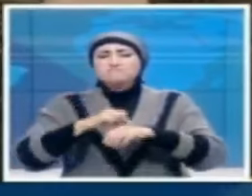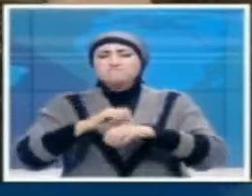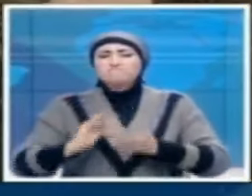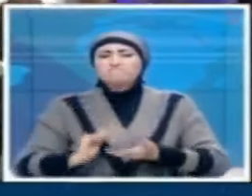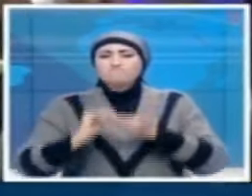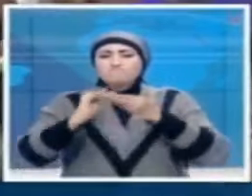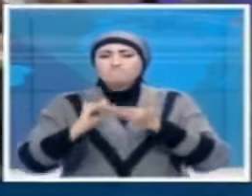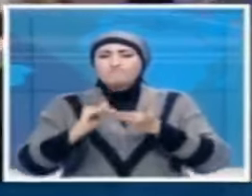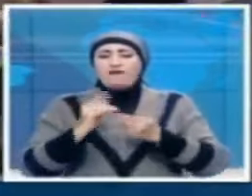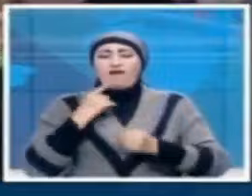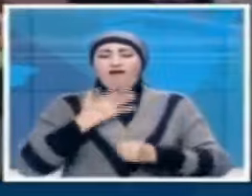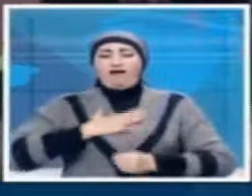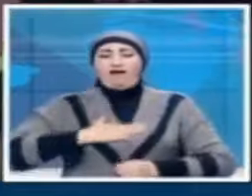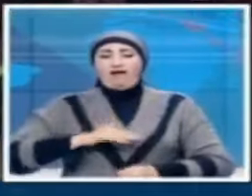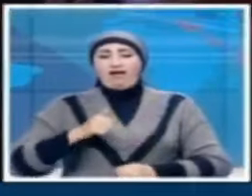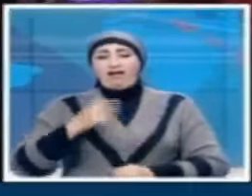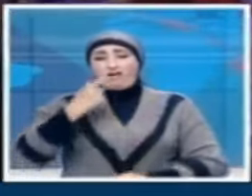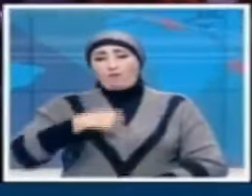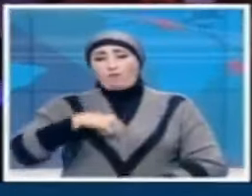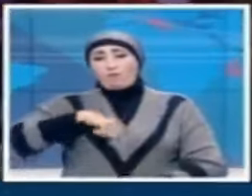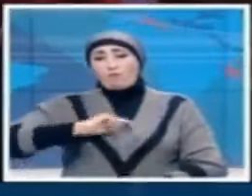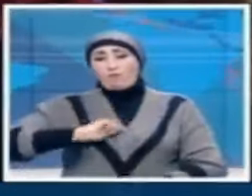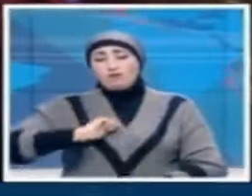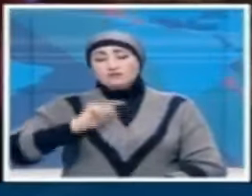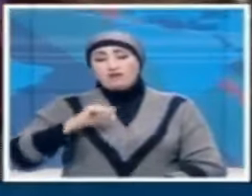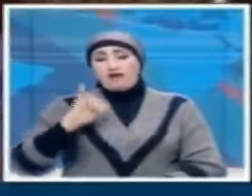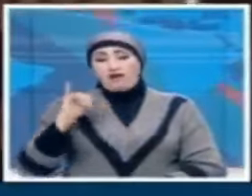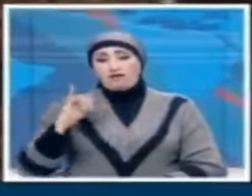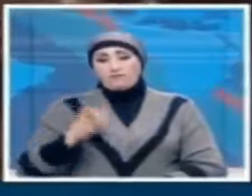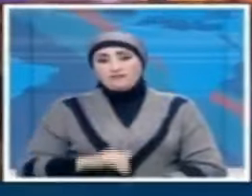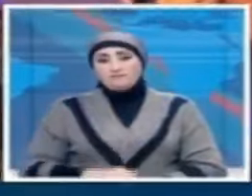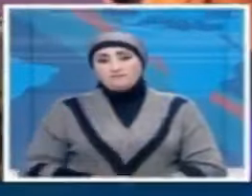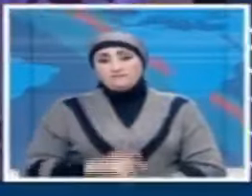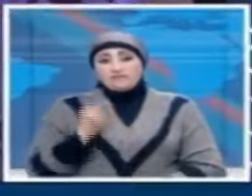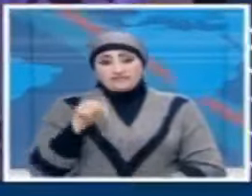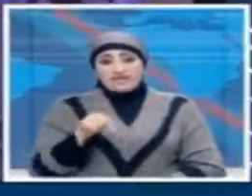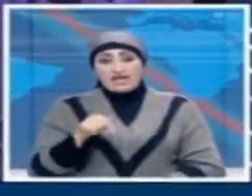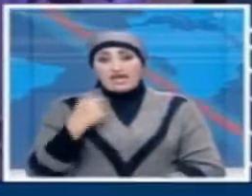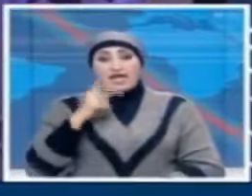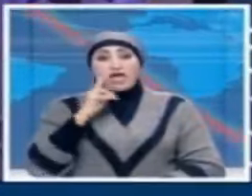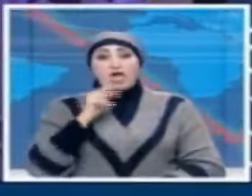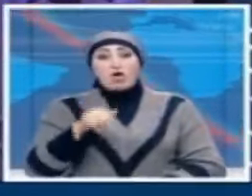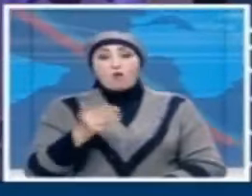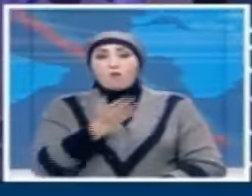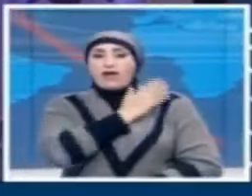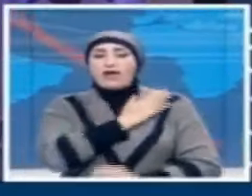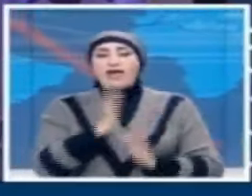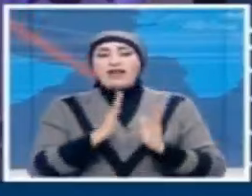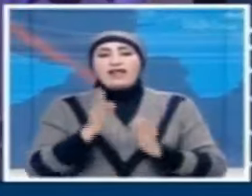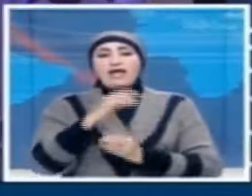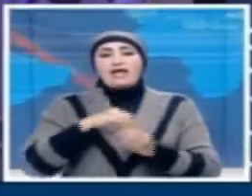آمنة للمواطن العربي. برنامج اللي فزنا فيه برنامج الحج والعمرة